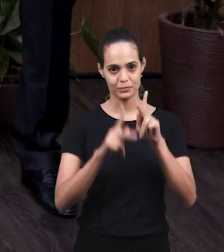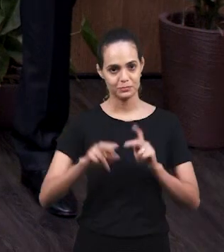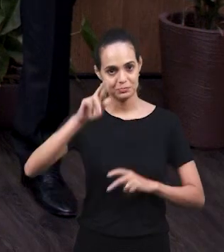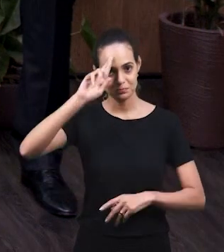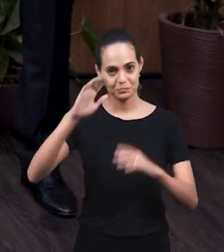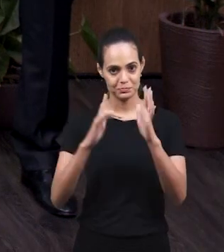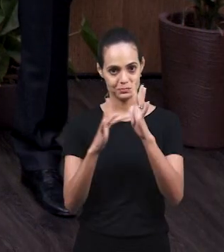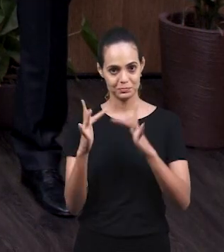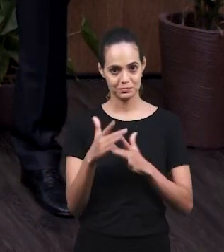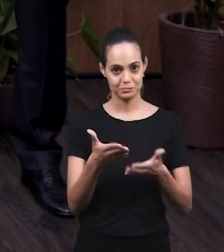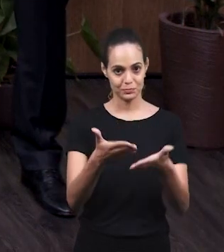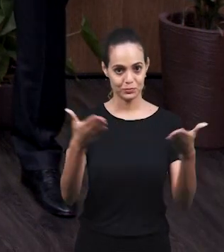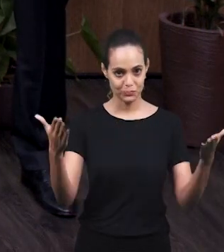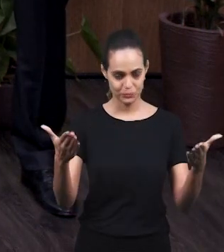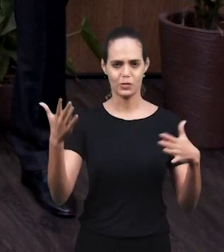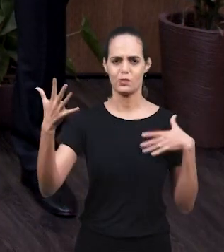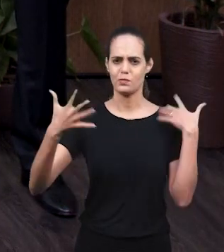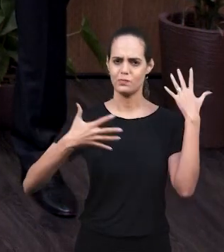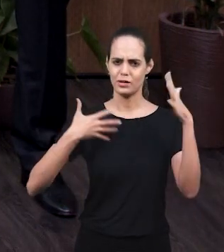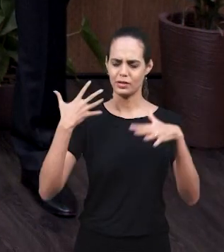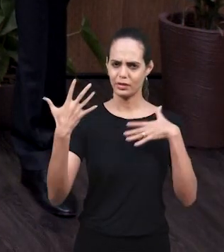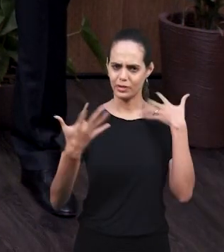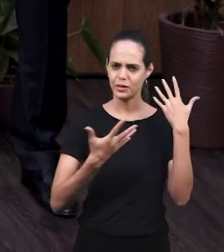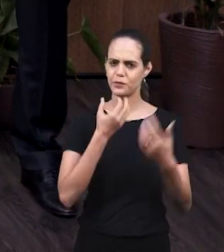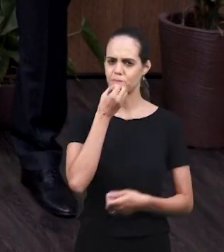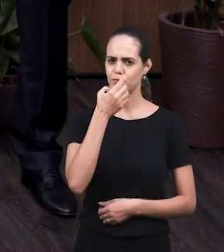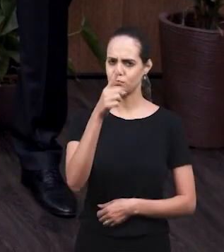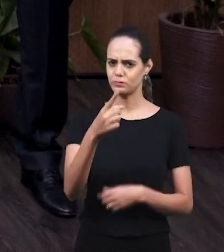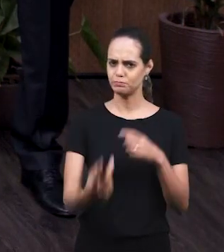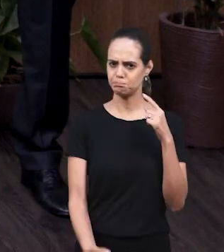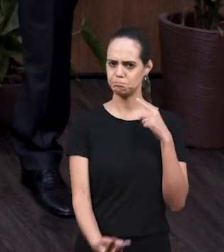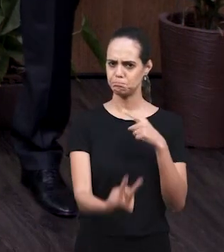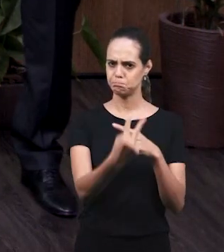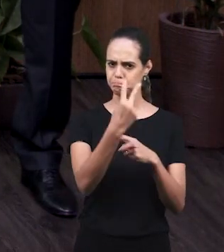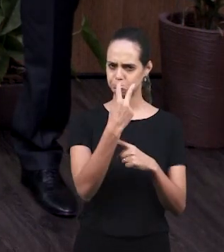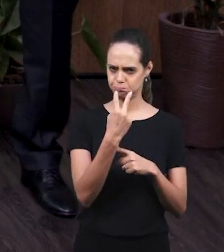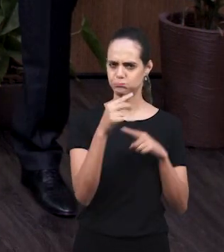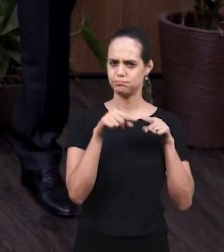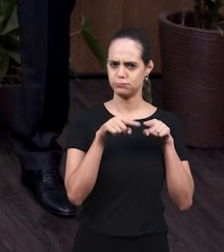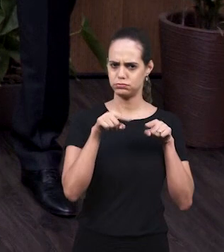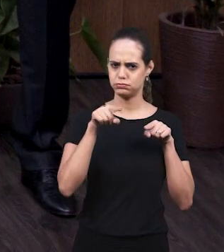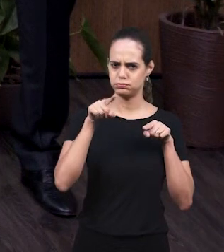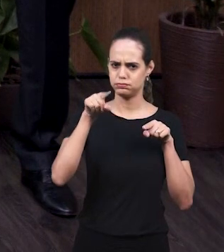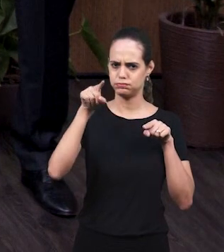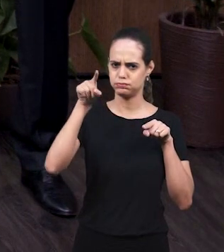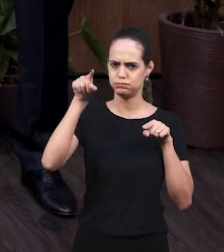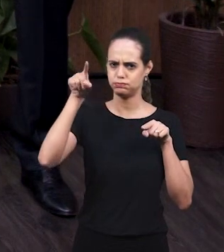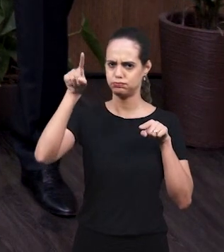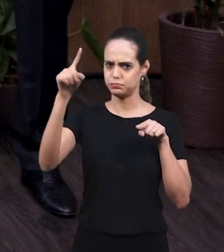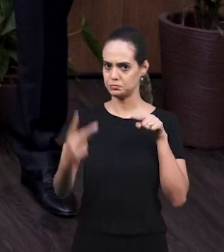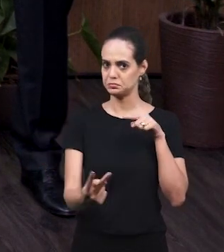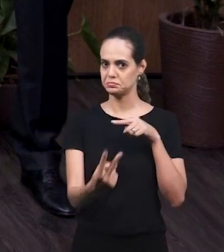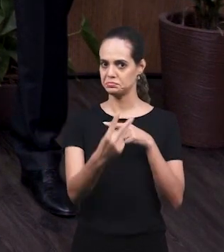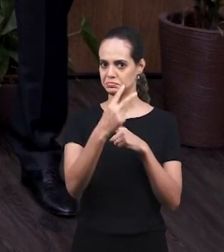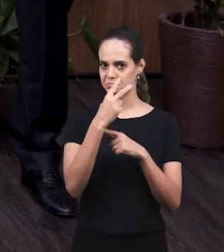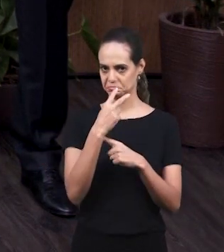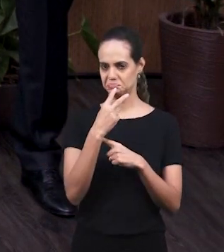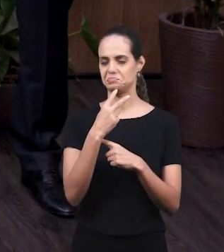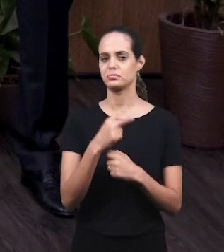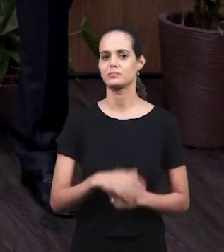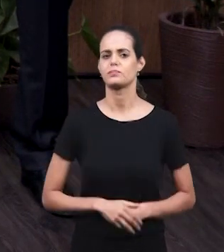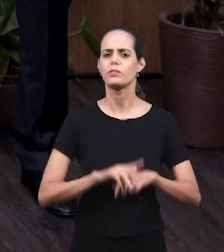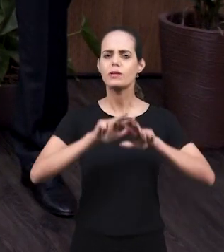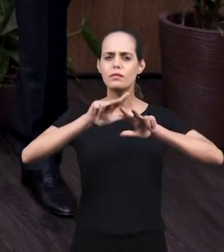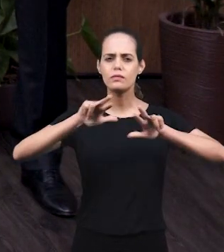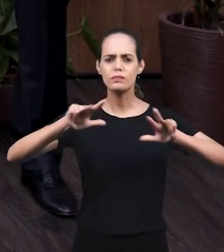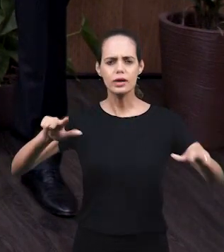nous, votre participation et audience. Nous avons reçu divers messages avec